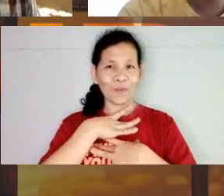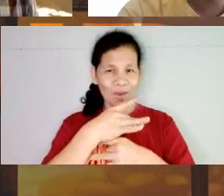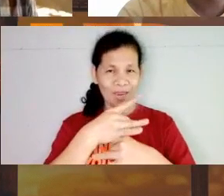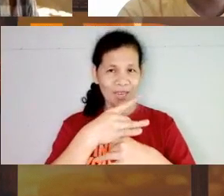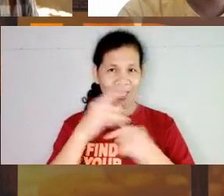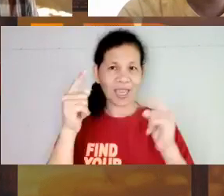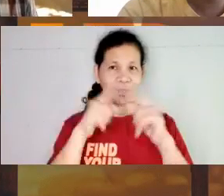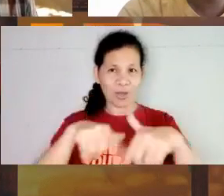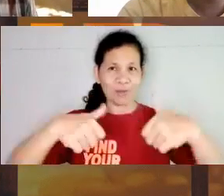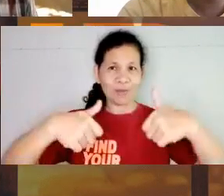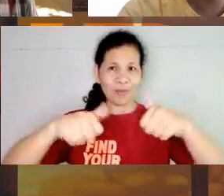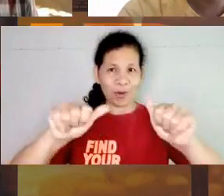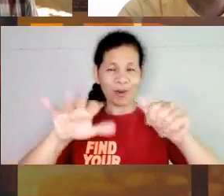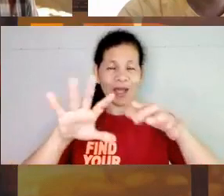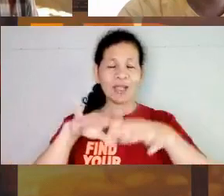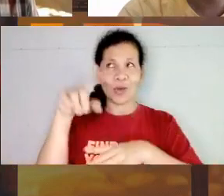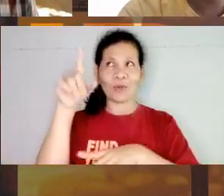us